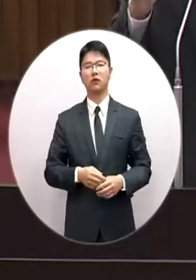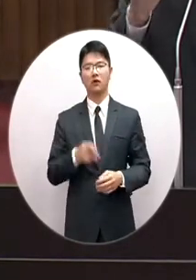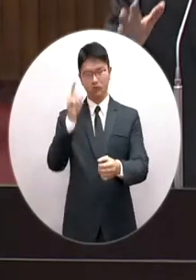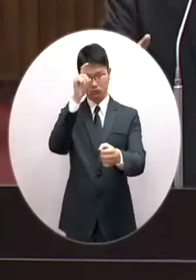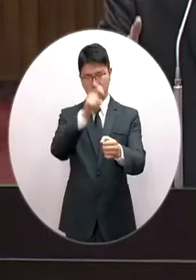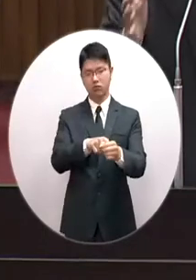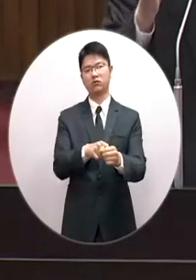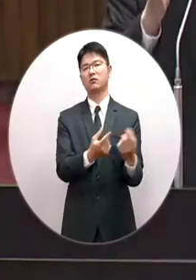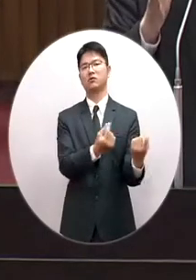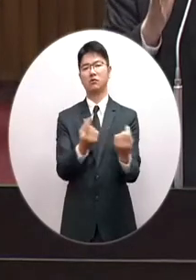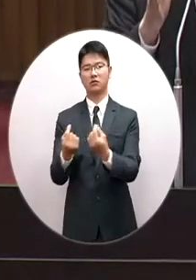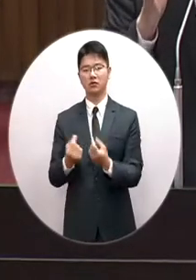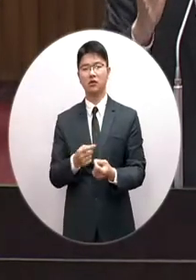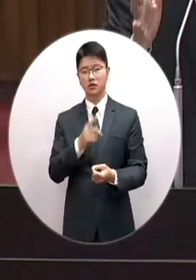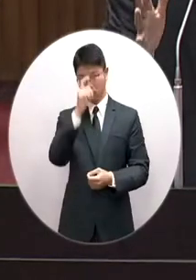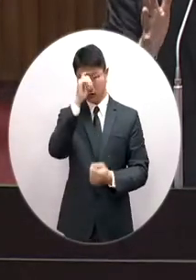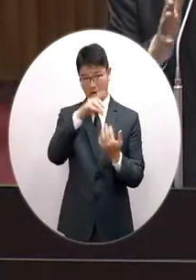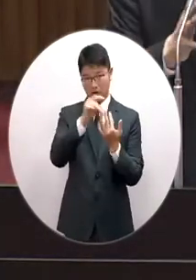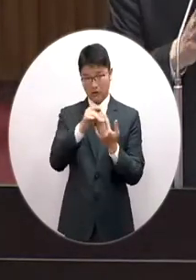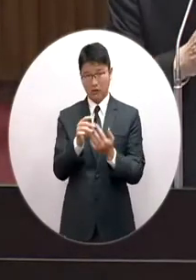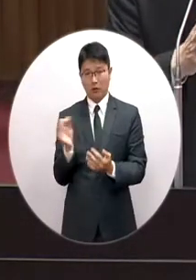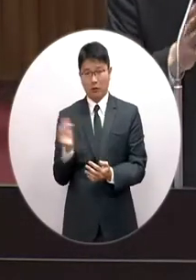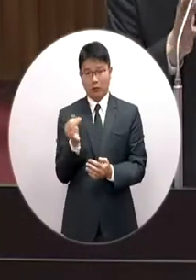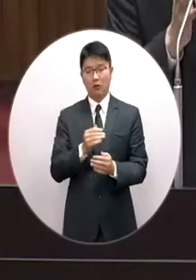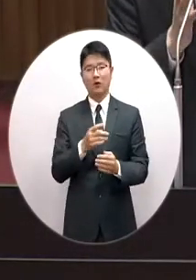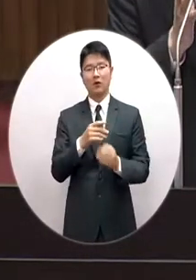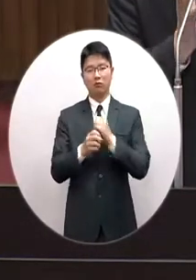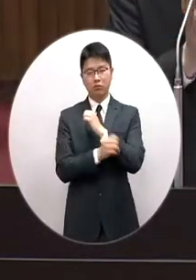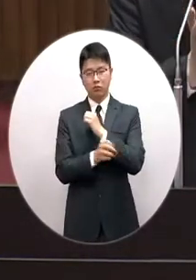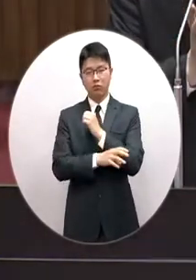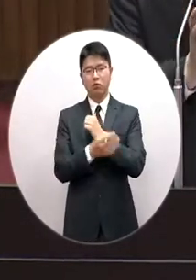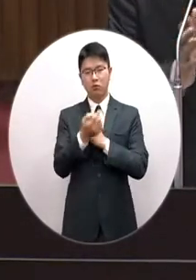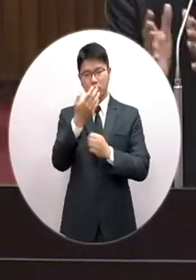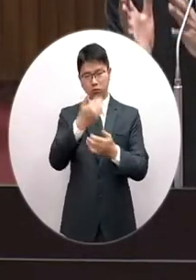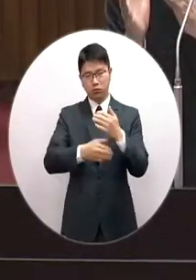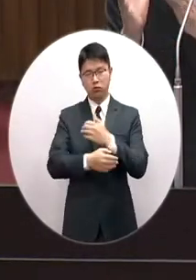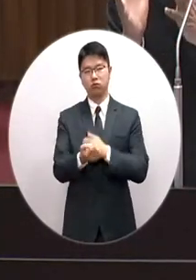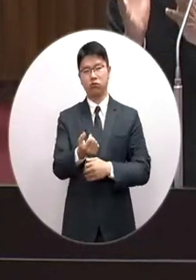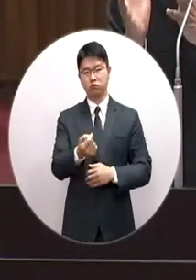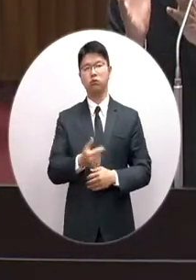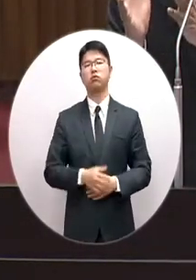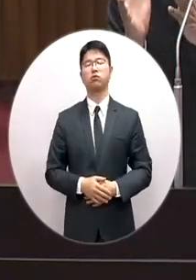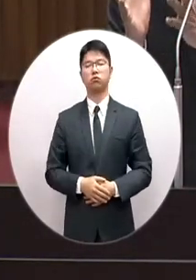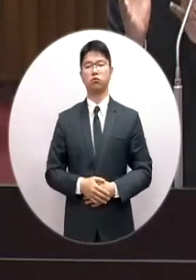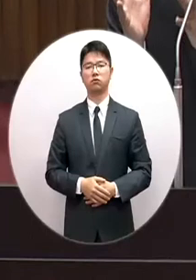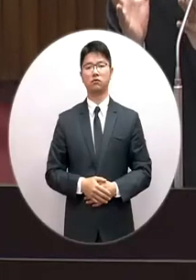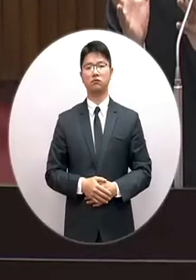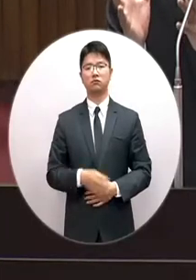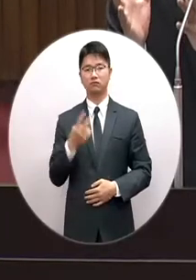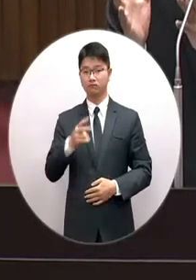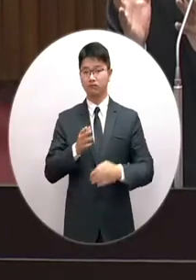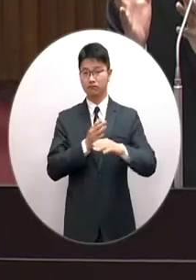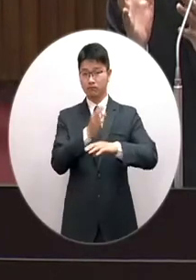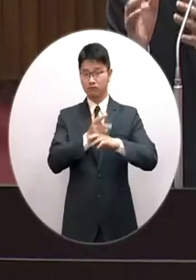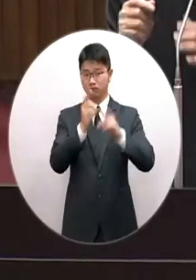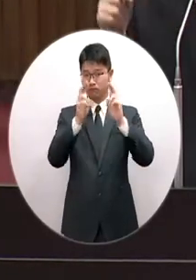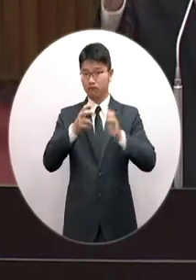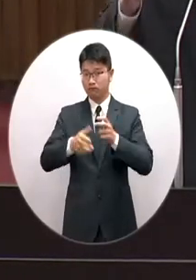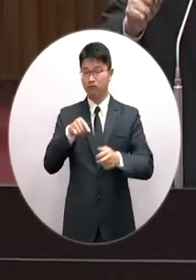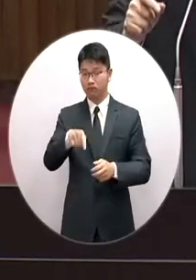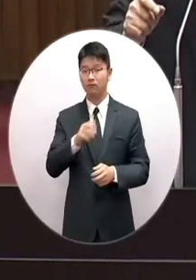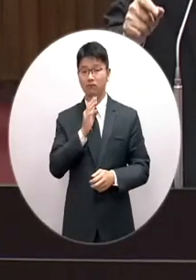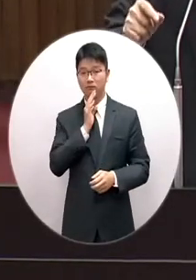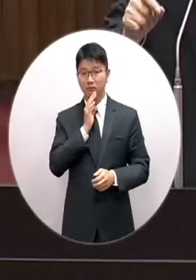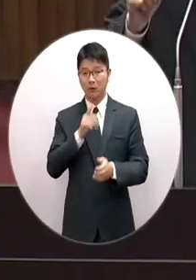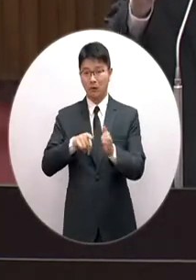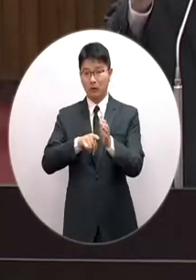的通通都是要选用高效能低杂质的煤。另外呢，这个超临界它不是直